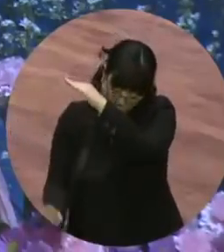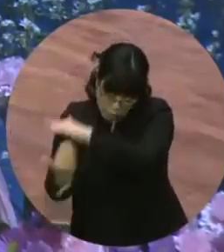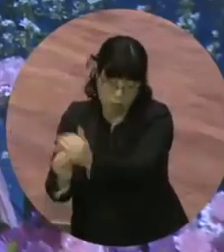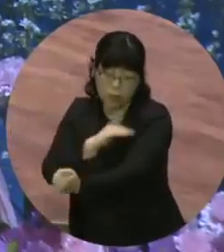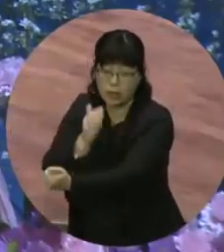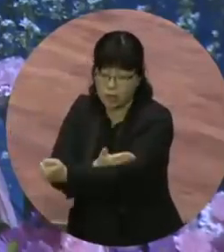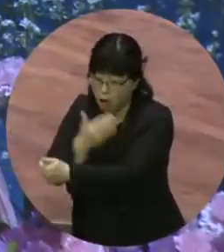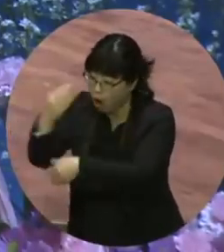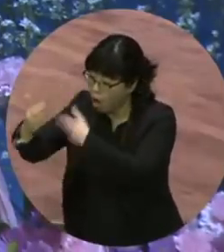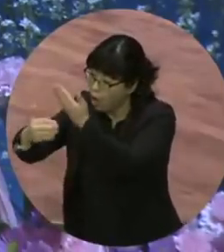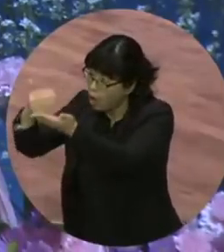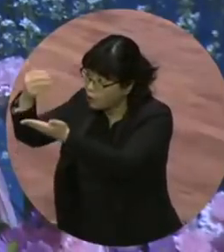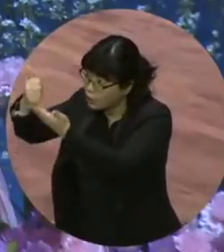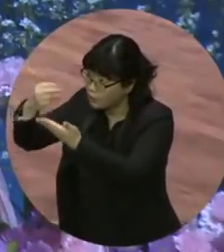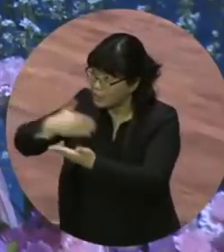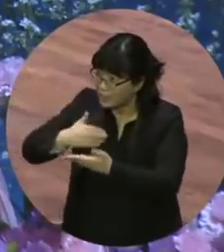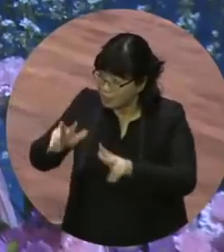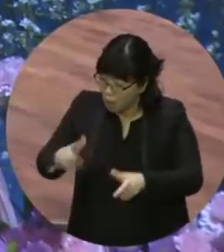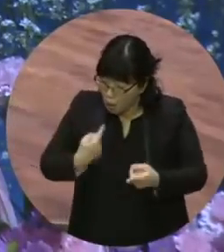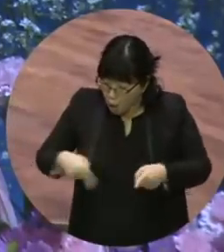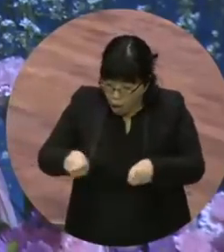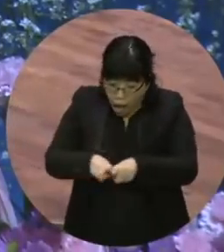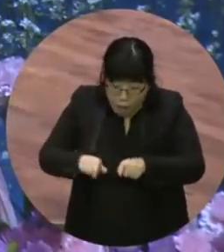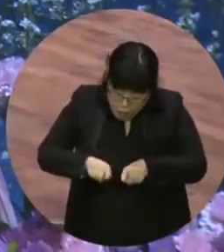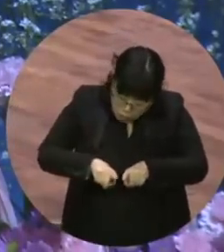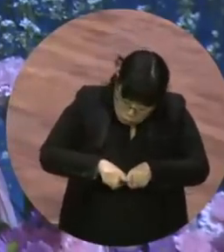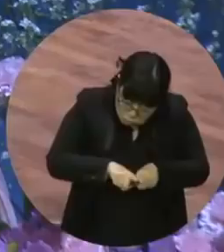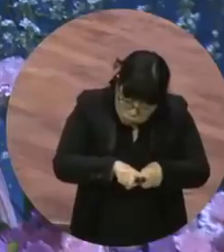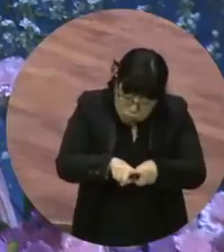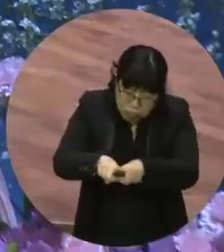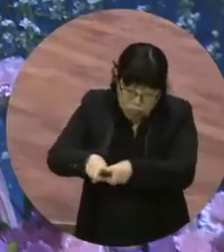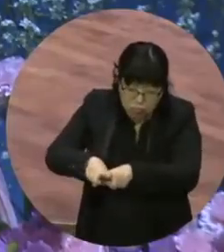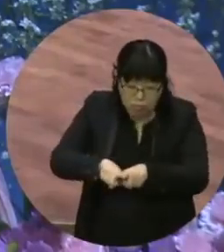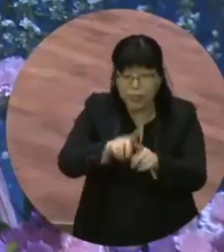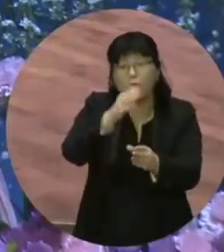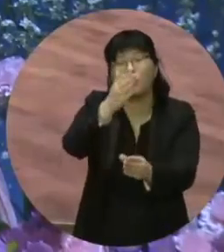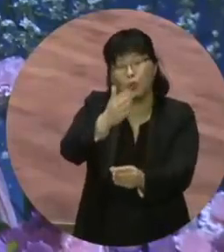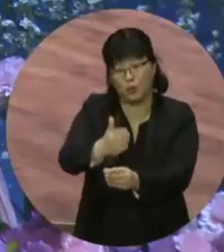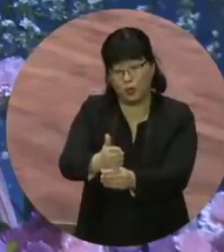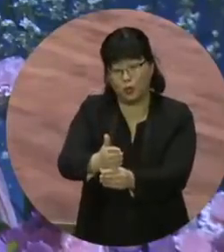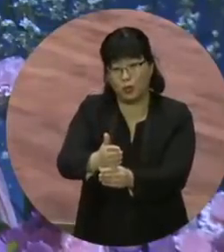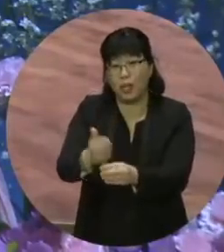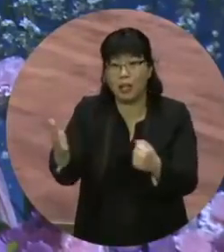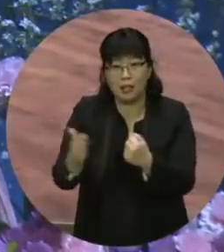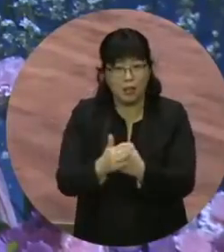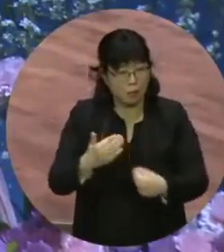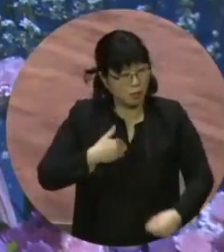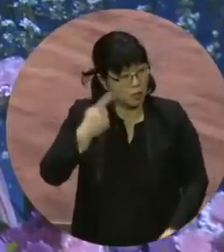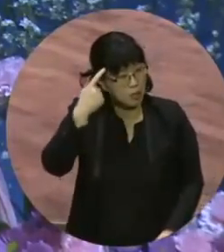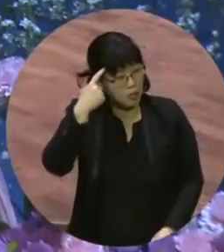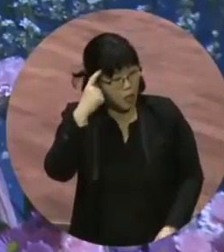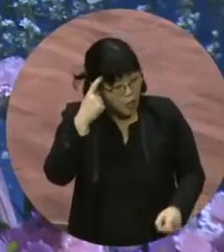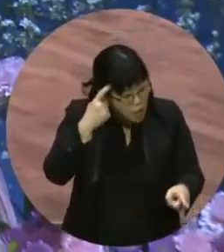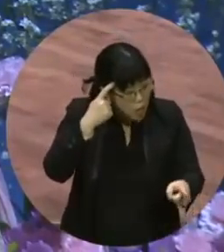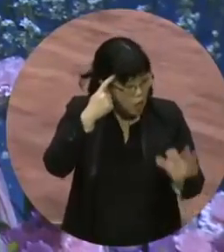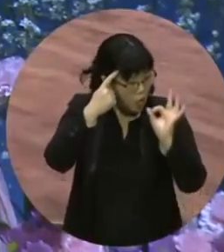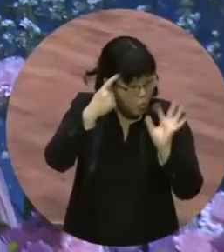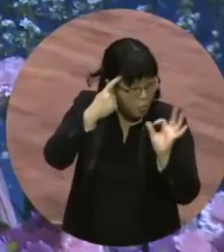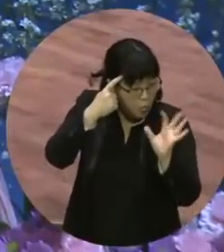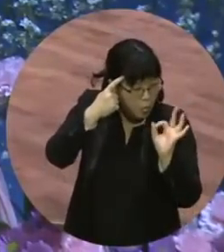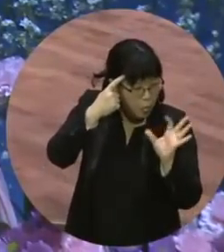성도 여러분, 본문 말씀을 통해서 절대 불가능을 절대